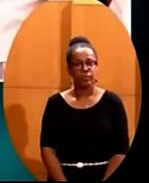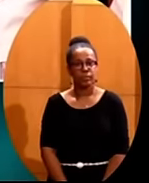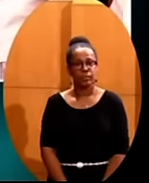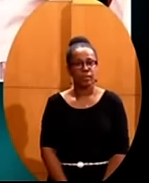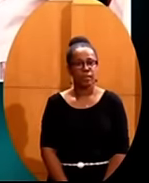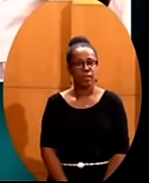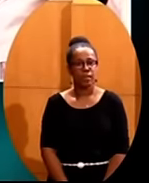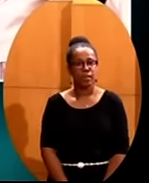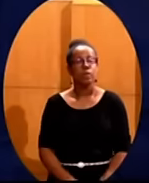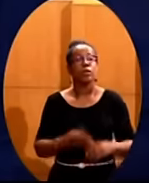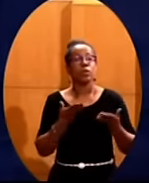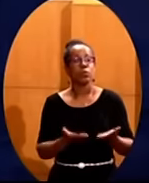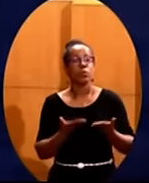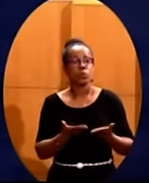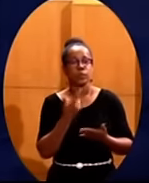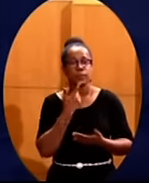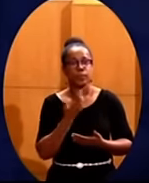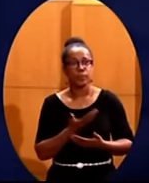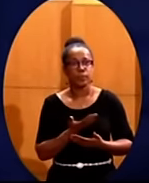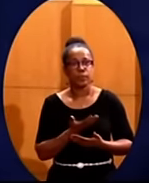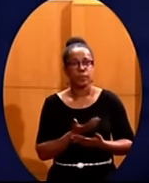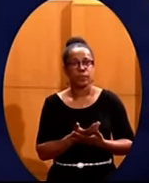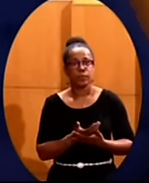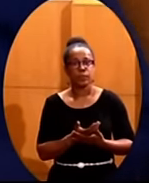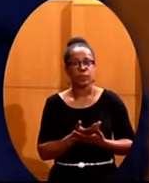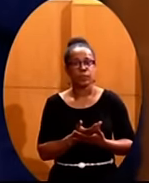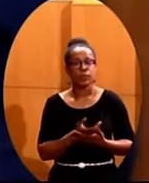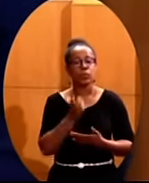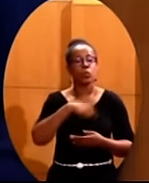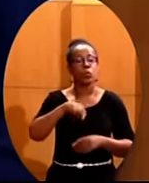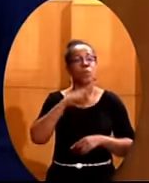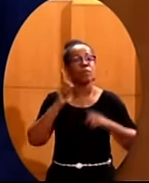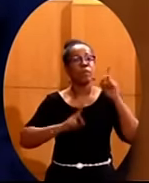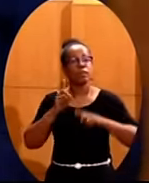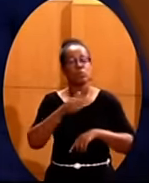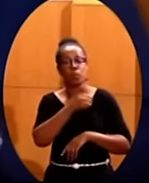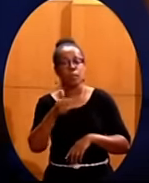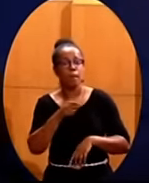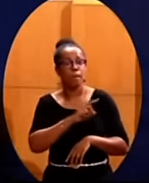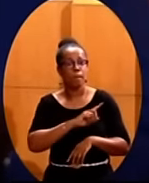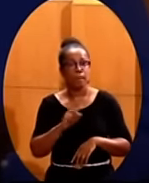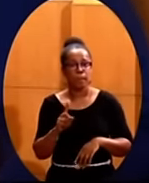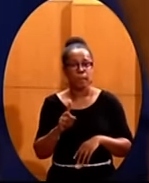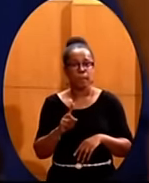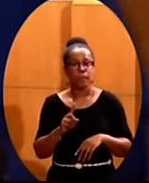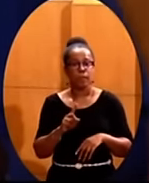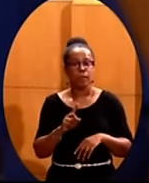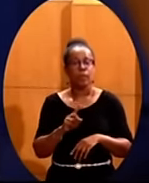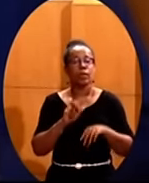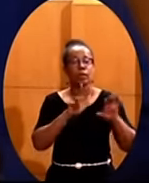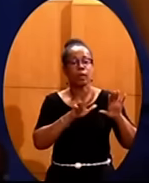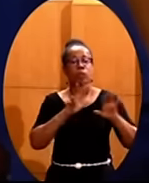collective aujourd'hui nous ne célébrons pas seulement les